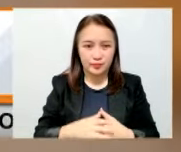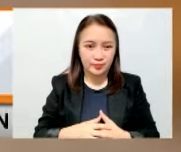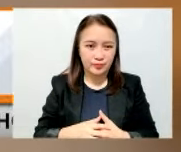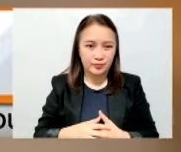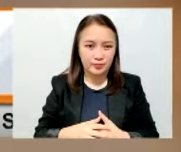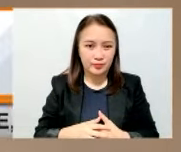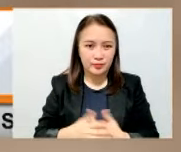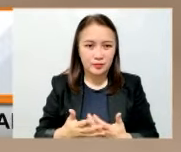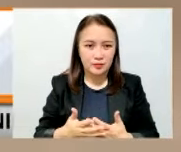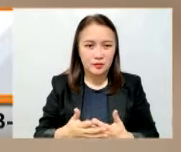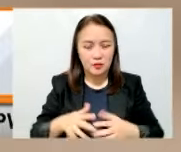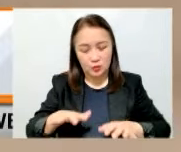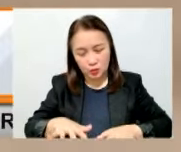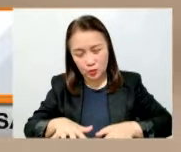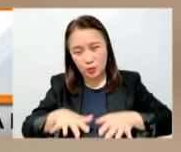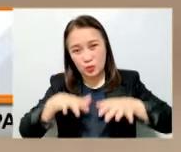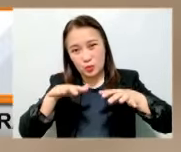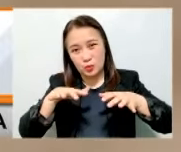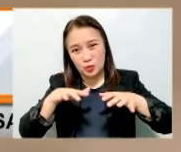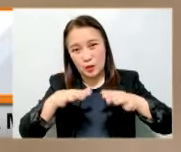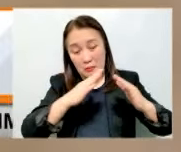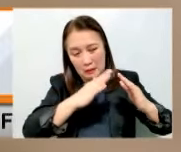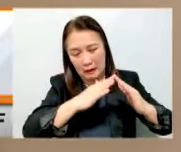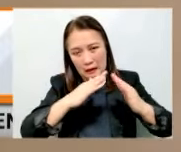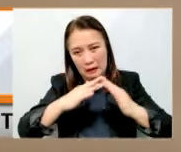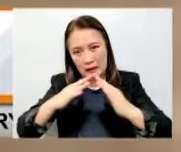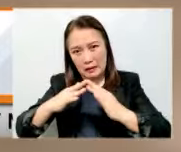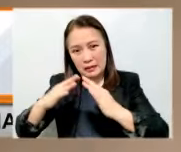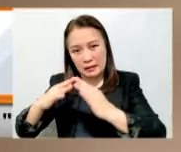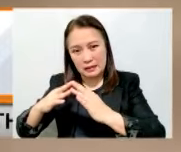Lubog sa tubig ang residential area.